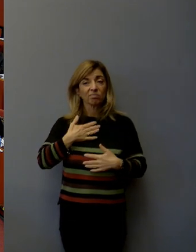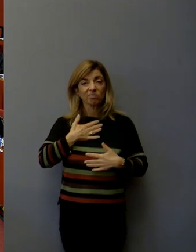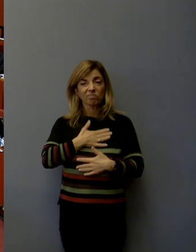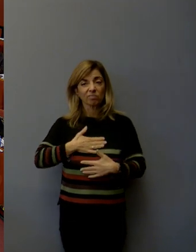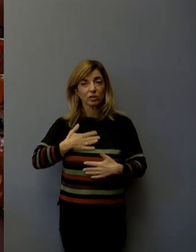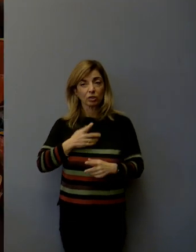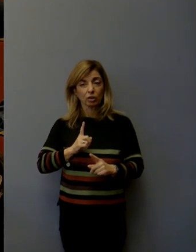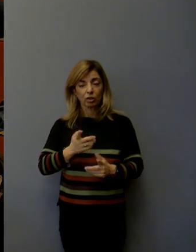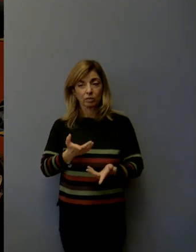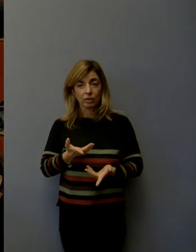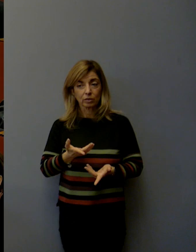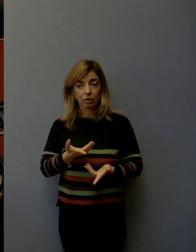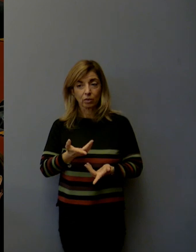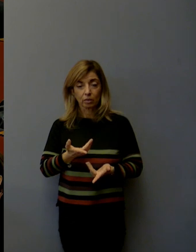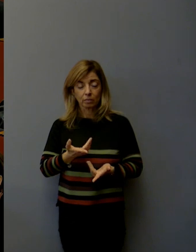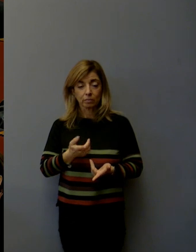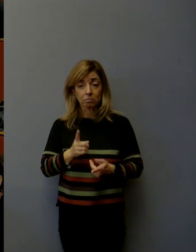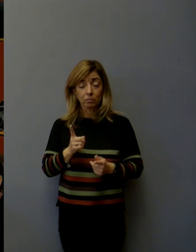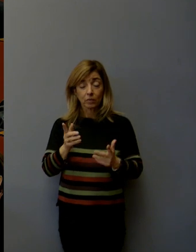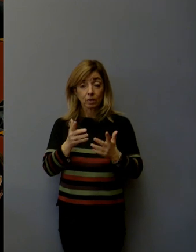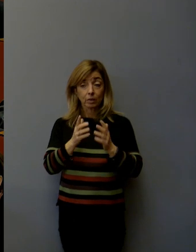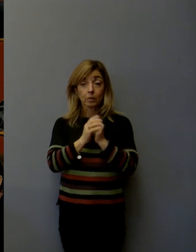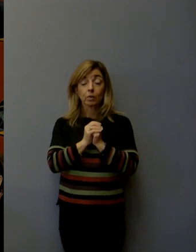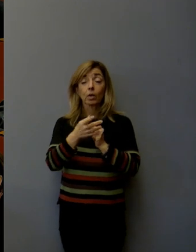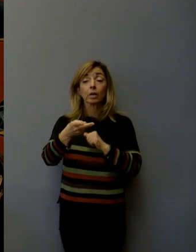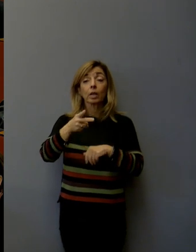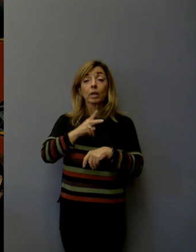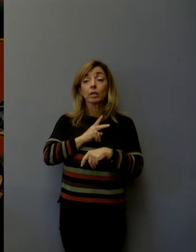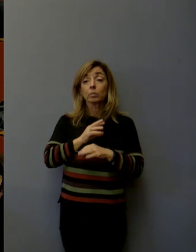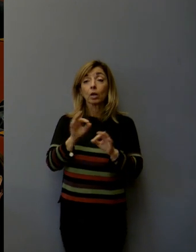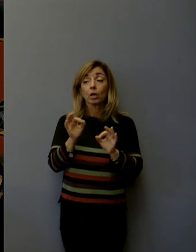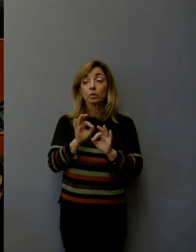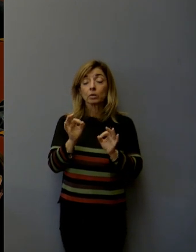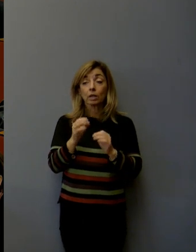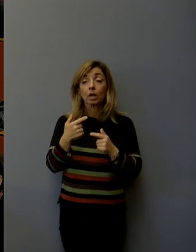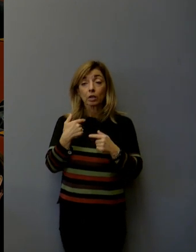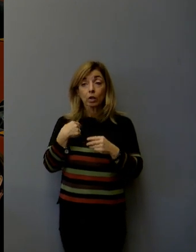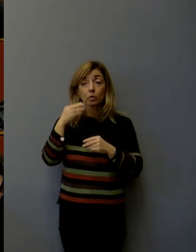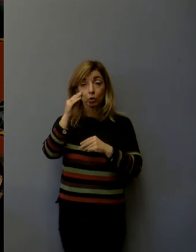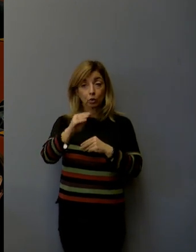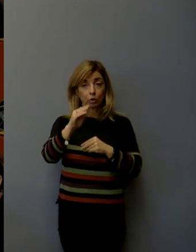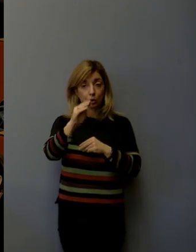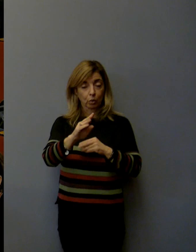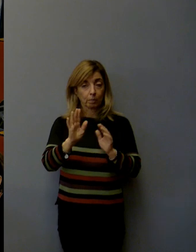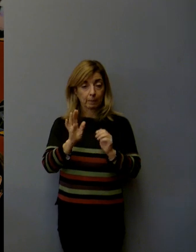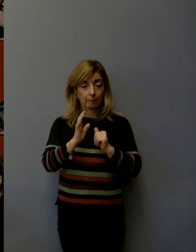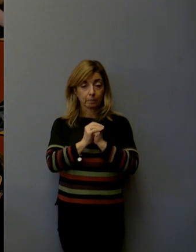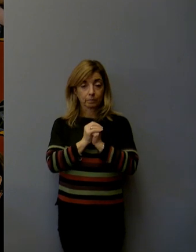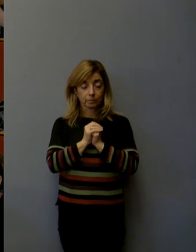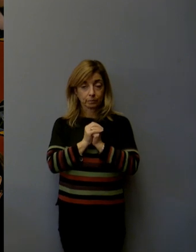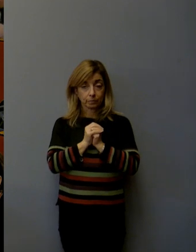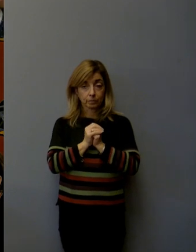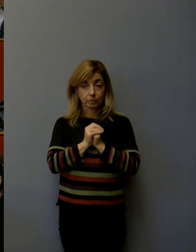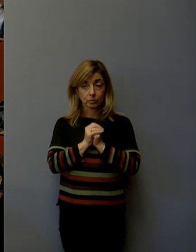non ha diciamo non è non ha risposto a quello che era il mio quesito perché io